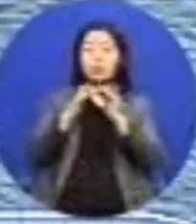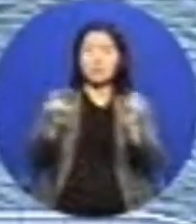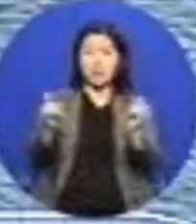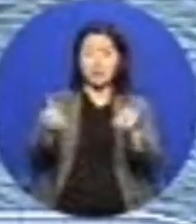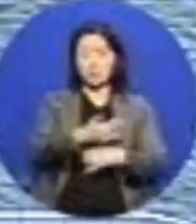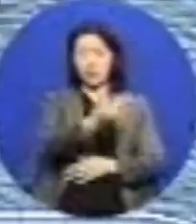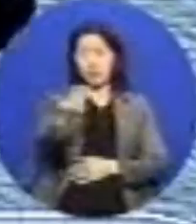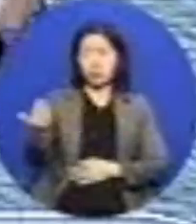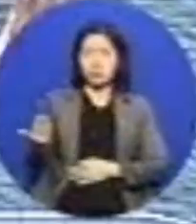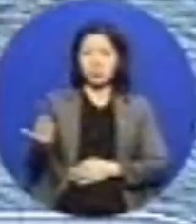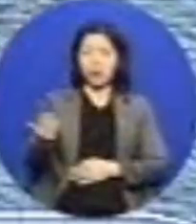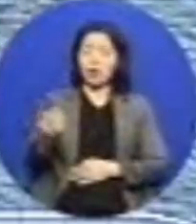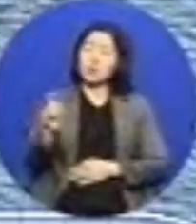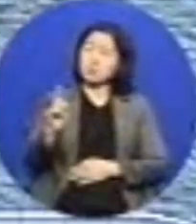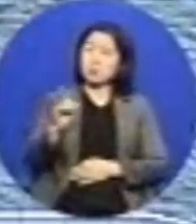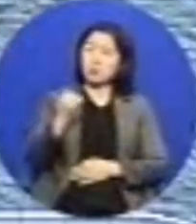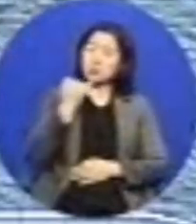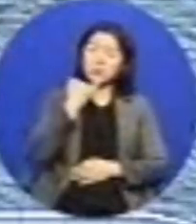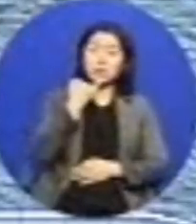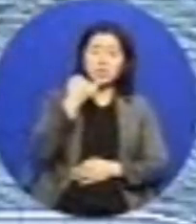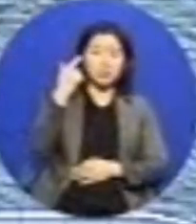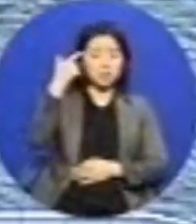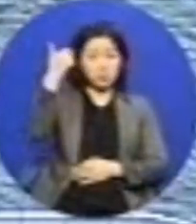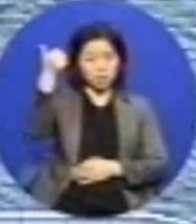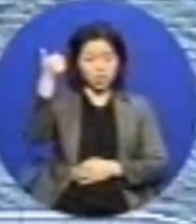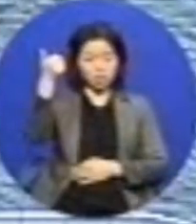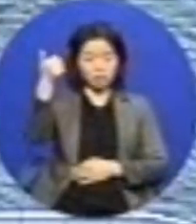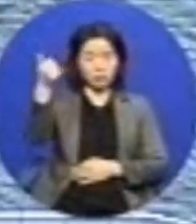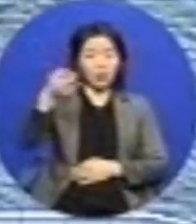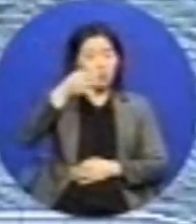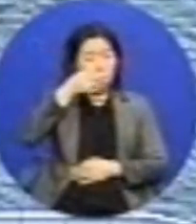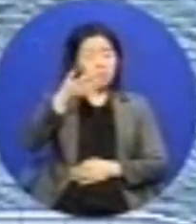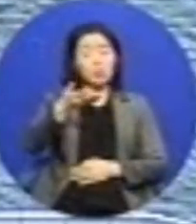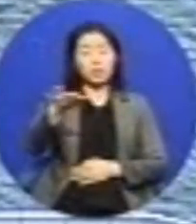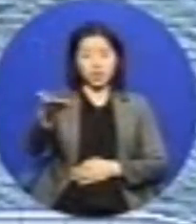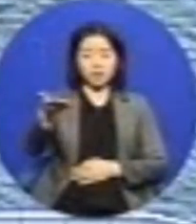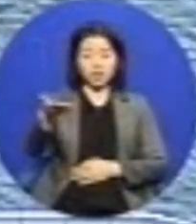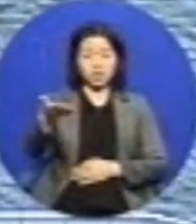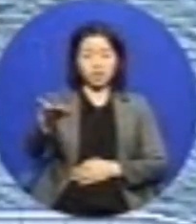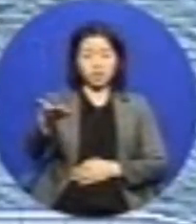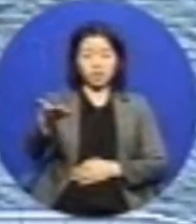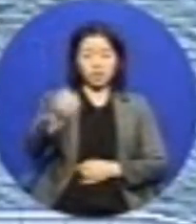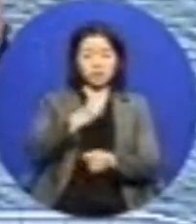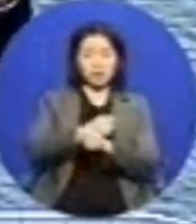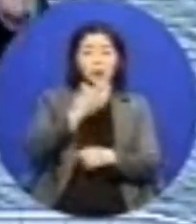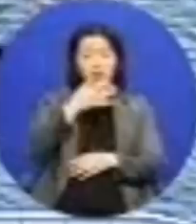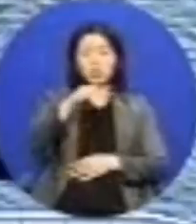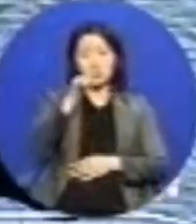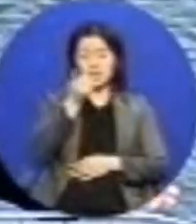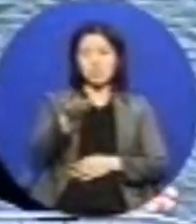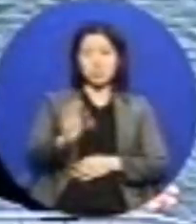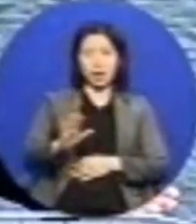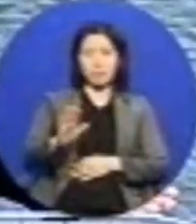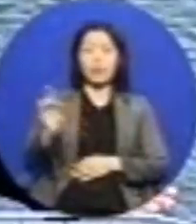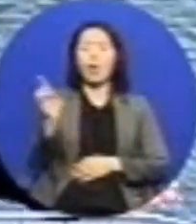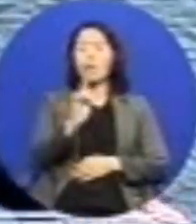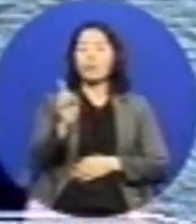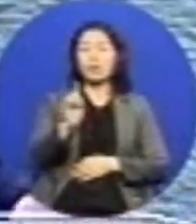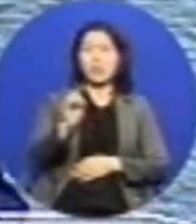꽤 괜찮은 목사 처럼 이렇게 보이게 하는 일이 알 수 있겠지요 그런데 어떻게 제 딸의 눈을